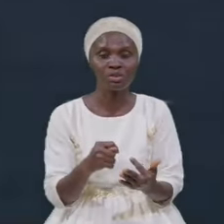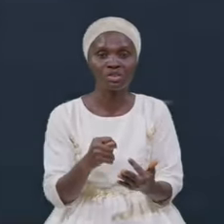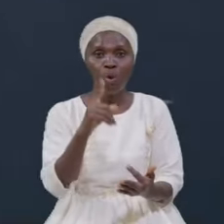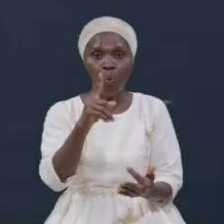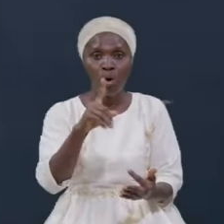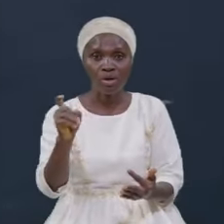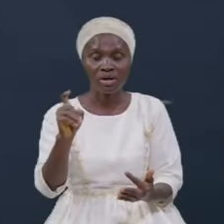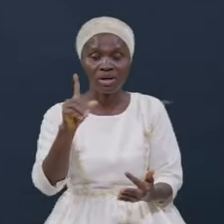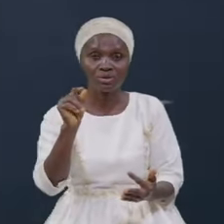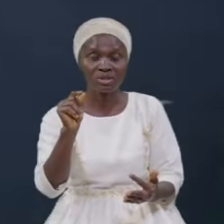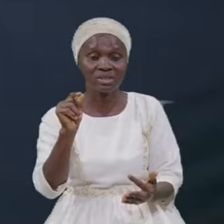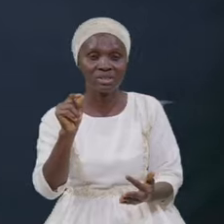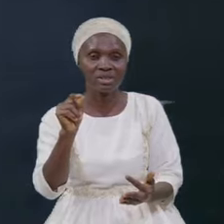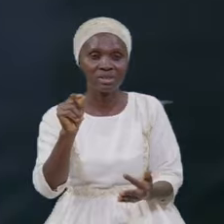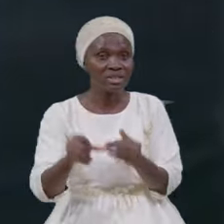le péché